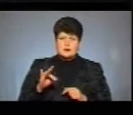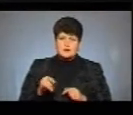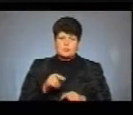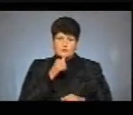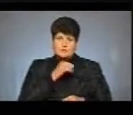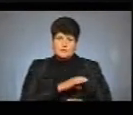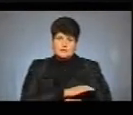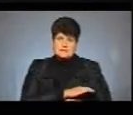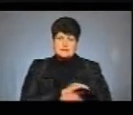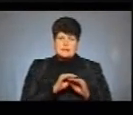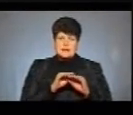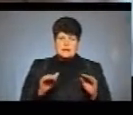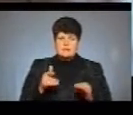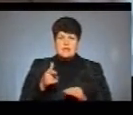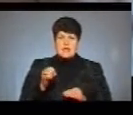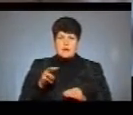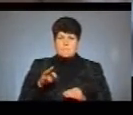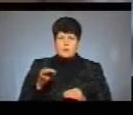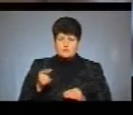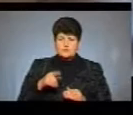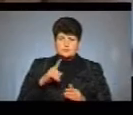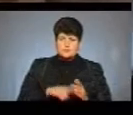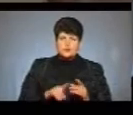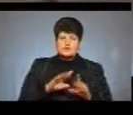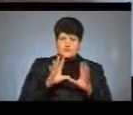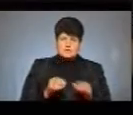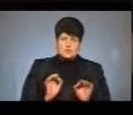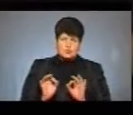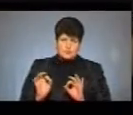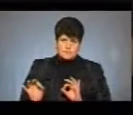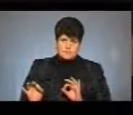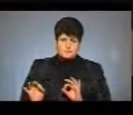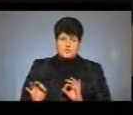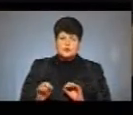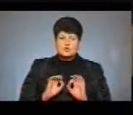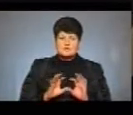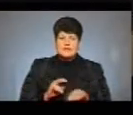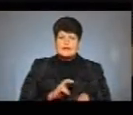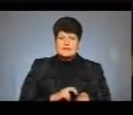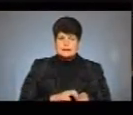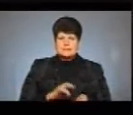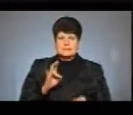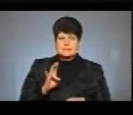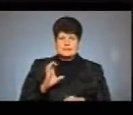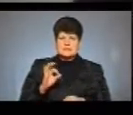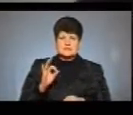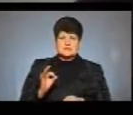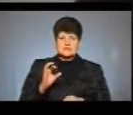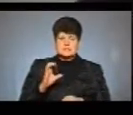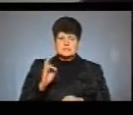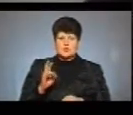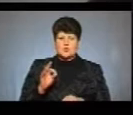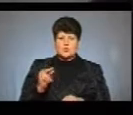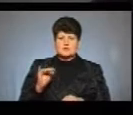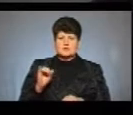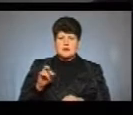вимірюють тиск та рівень гемоглобіну, аби переконатися, що усе в нормі, розповідає лікарка Наталія Скочеляс. Буде